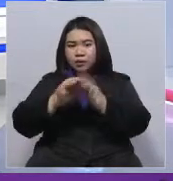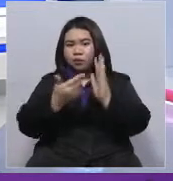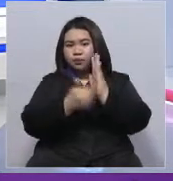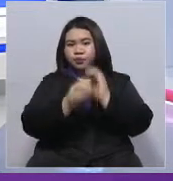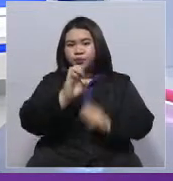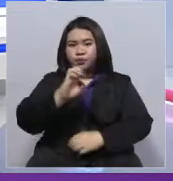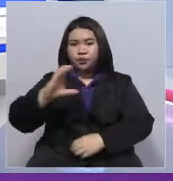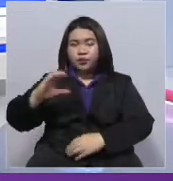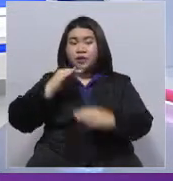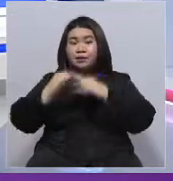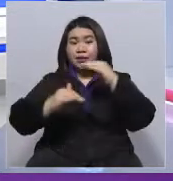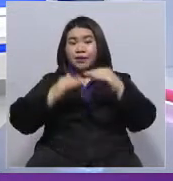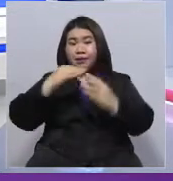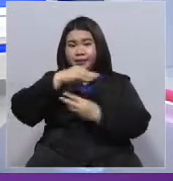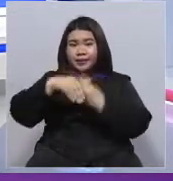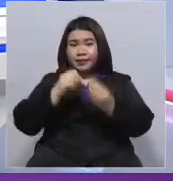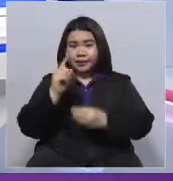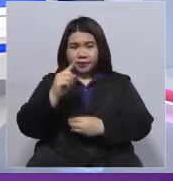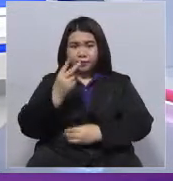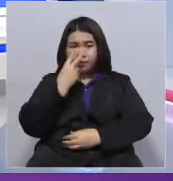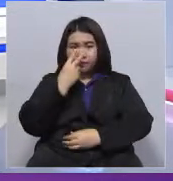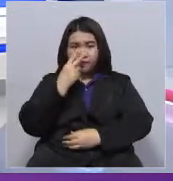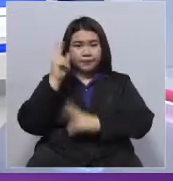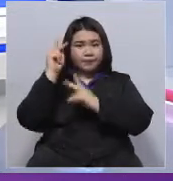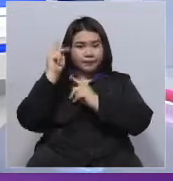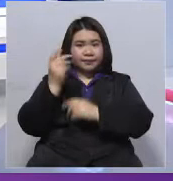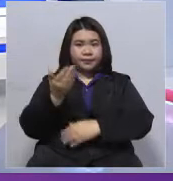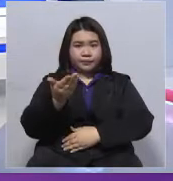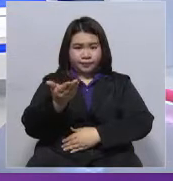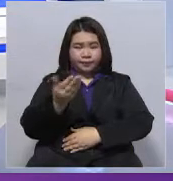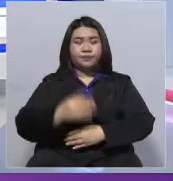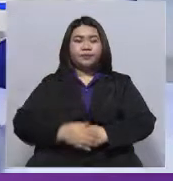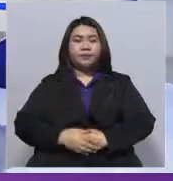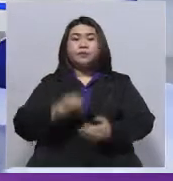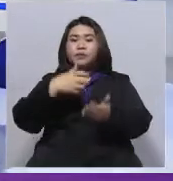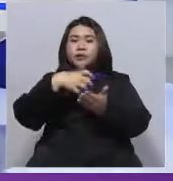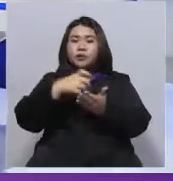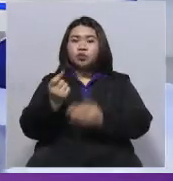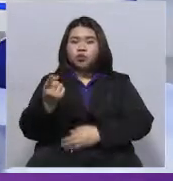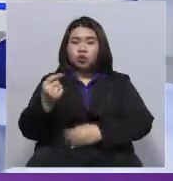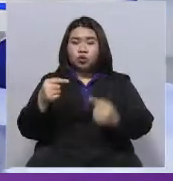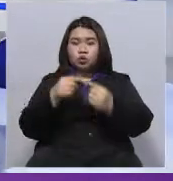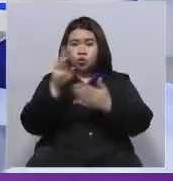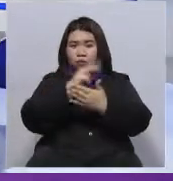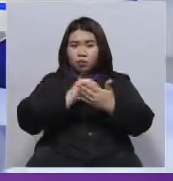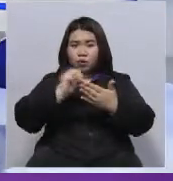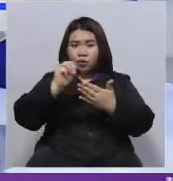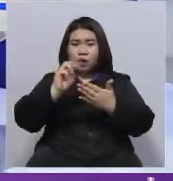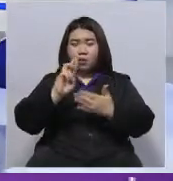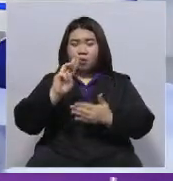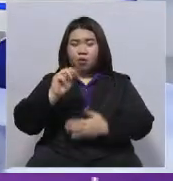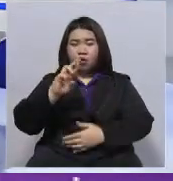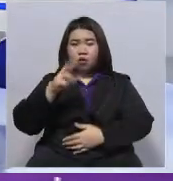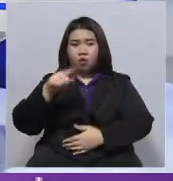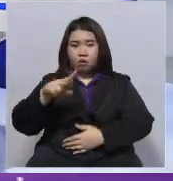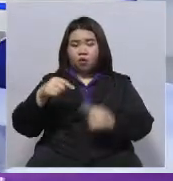าเขตเศรษฐกิจพิเศษภาคตะวันออกนั่นเองค่ะติดตามได้จากคุณสรดาเข็มเจริญนะคะรายงานสดมาจากมหาวิทยาลัยราชภัฏอรัมไพพรรณี